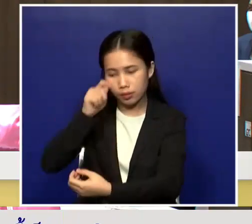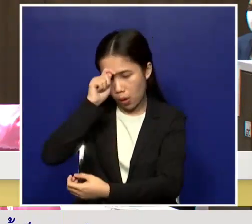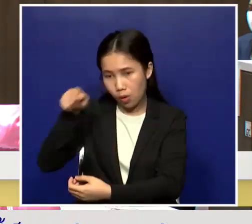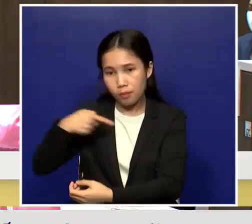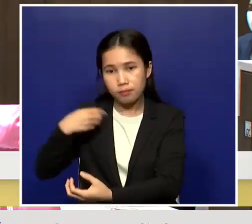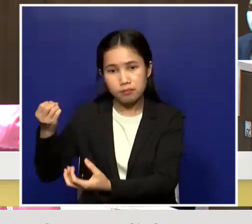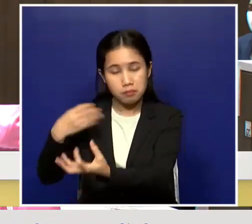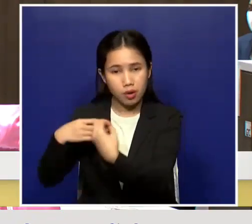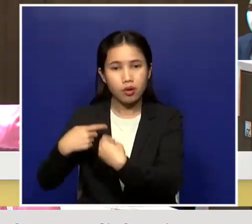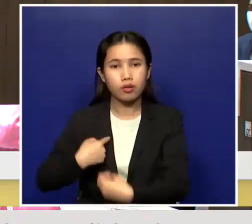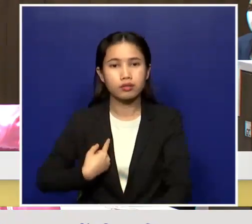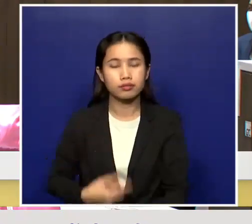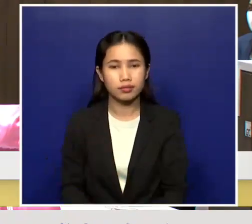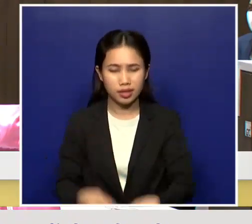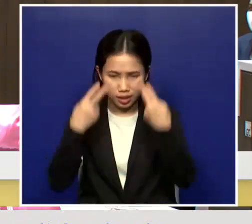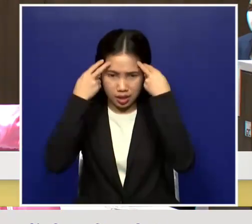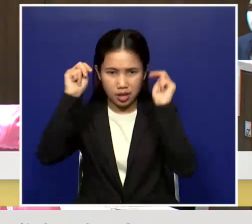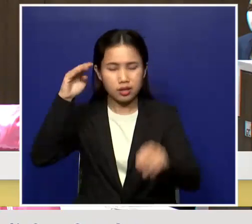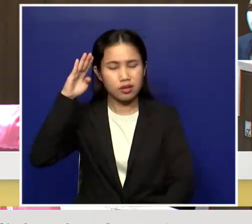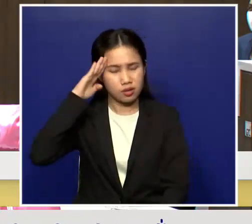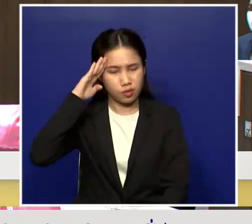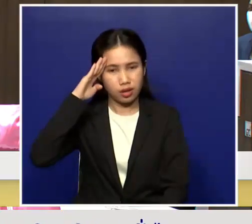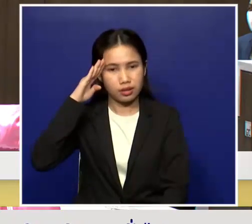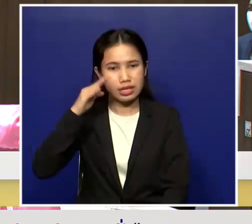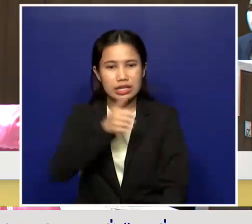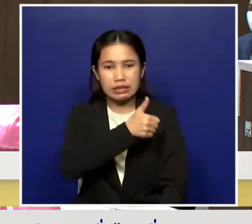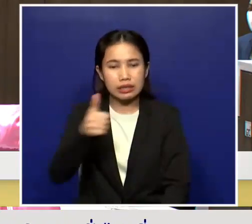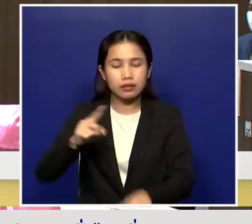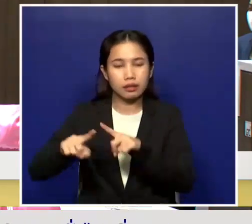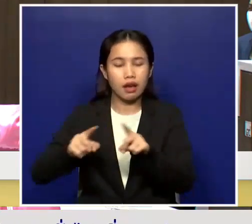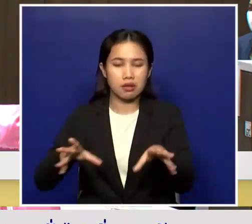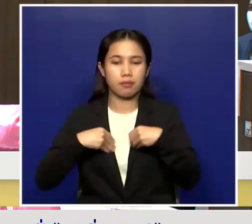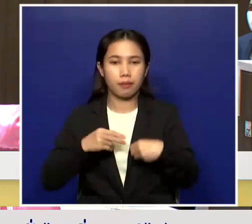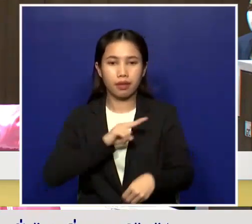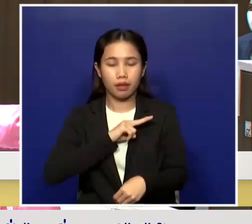คุณประยุทธ์เนี่ยเอาดีใส่ตัวเอาชั่วให้คนอื่นผม